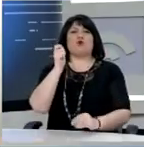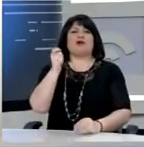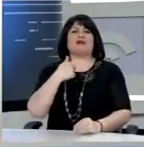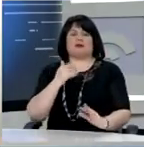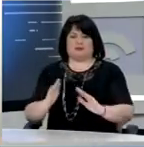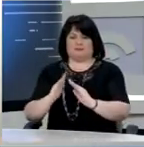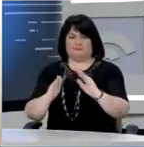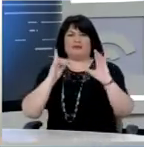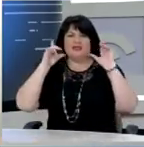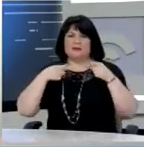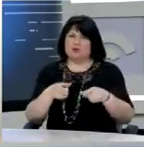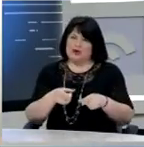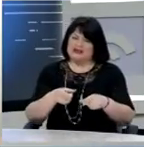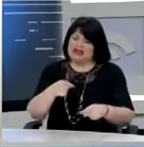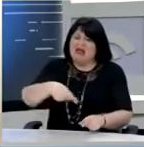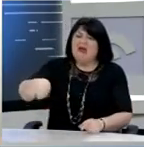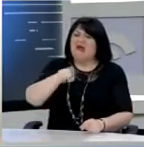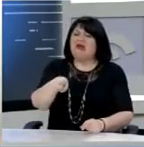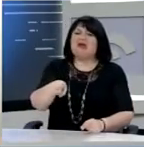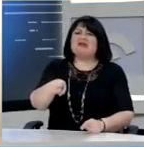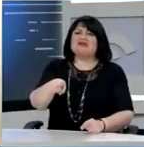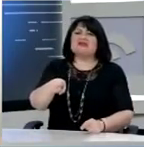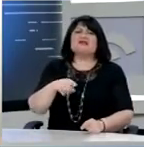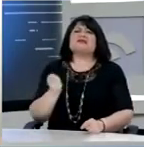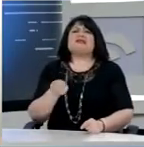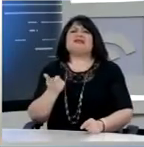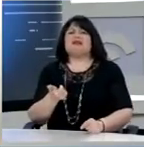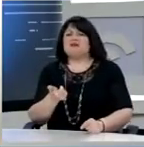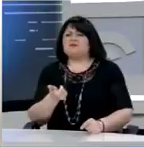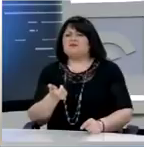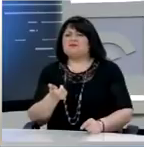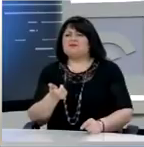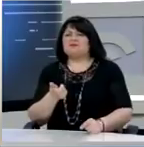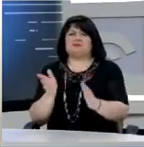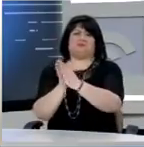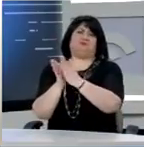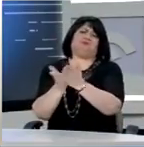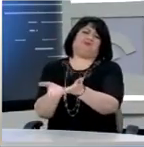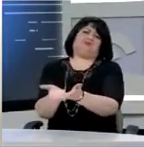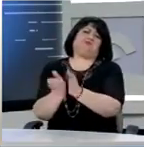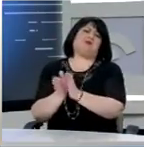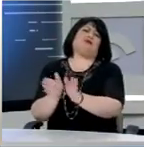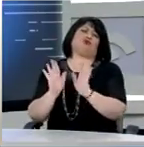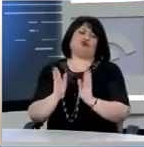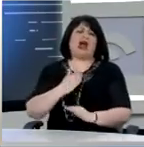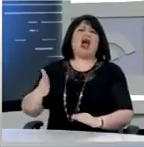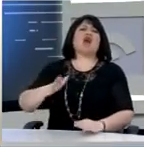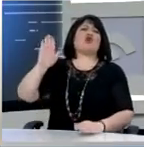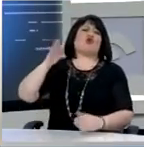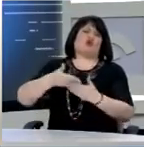υπερασπιζόμαστε τη δημοκρατία, εσείς με τα εύσημα αυτών που σας επενούν σήμερα, τα ακροδεξιά